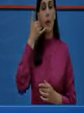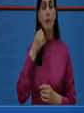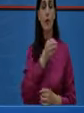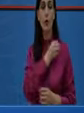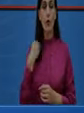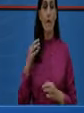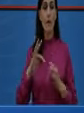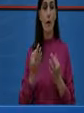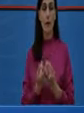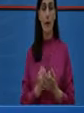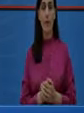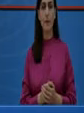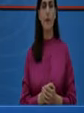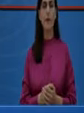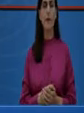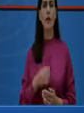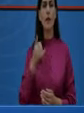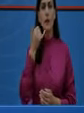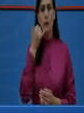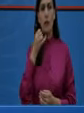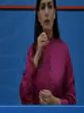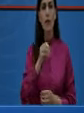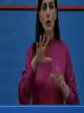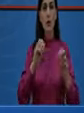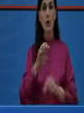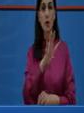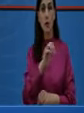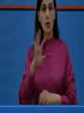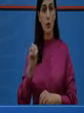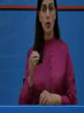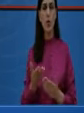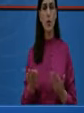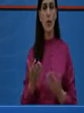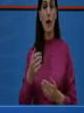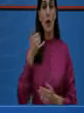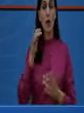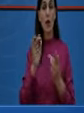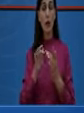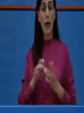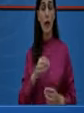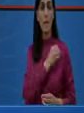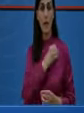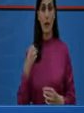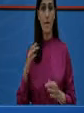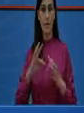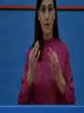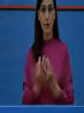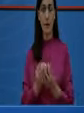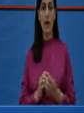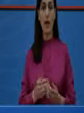nëpërmjet telefonit. Me linjën e gjelbër 0800 20 20 mund të kontaktoni mjekun tuaj të